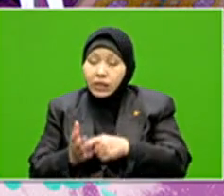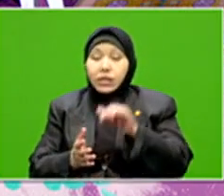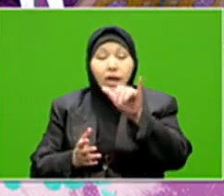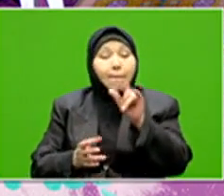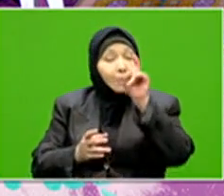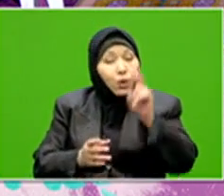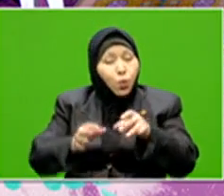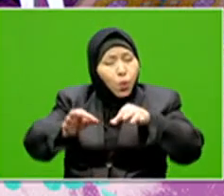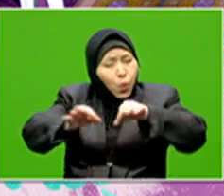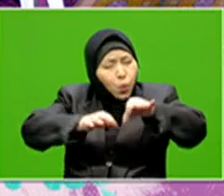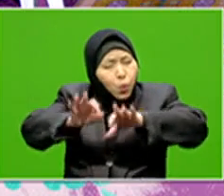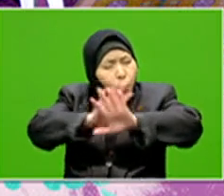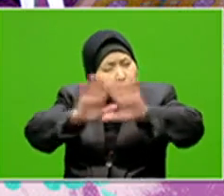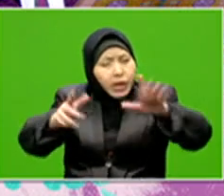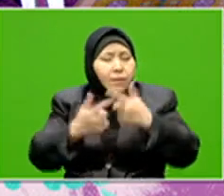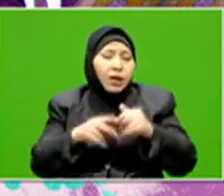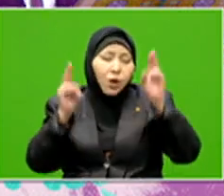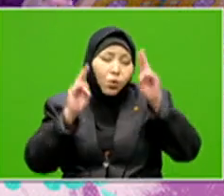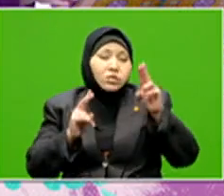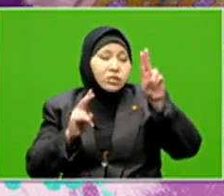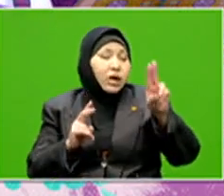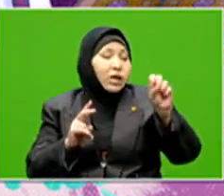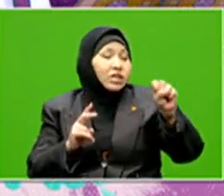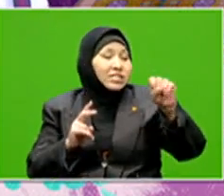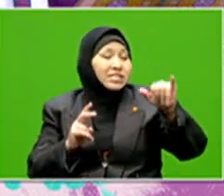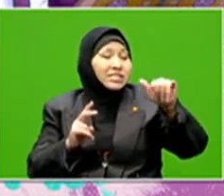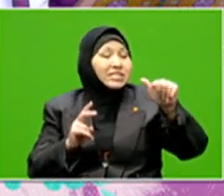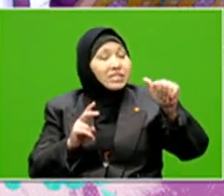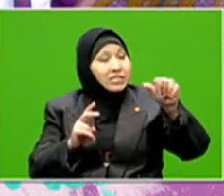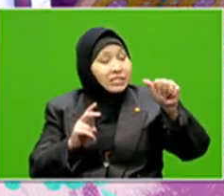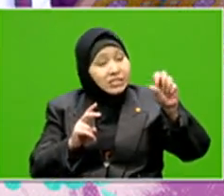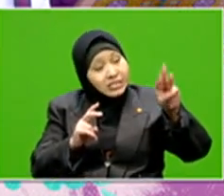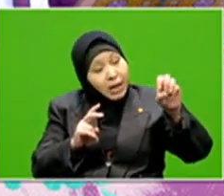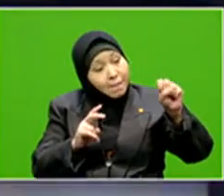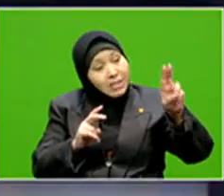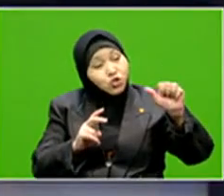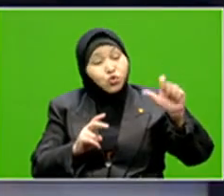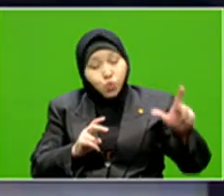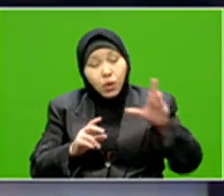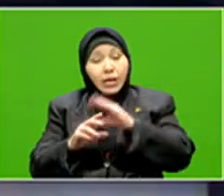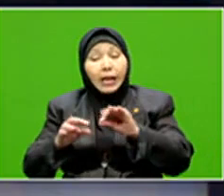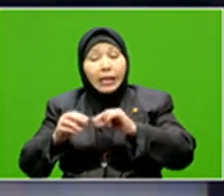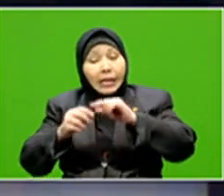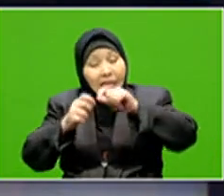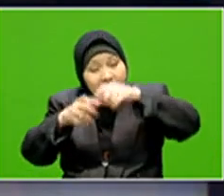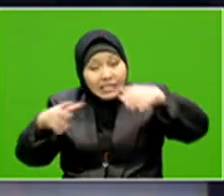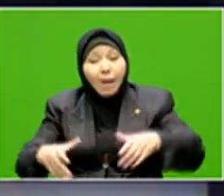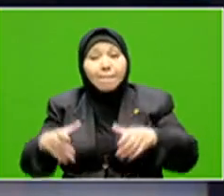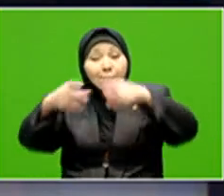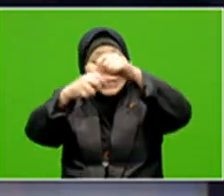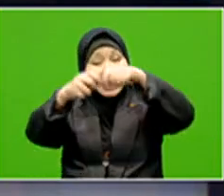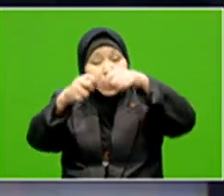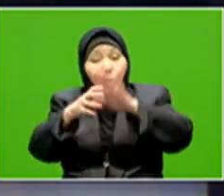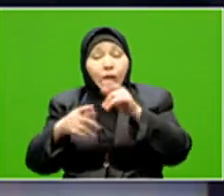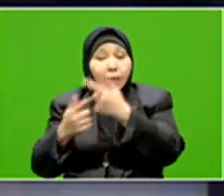perlukan pencerahan daripada Ustaz Syamsul. Kita baca dahulu ayat 120, kesimpulan-kesimpulan akhir daripada surah